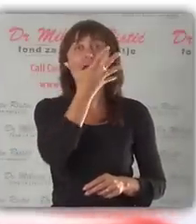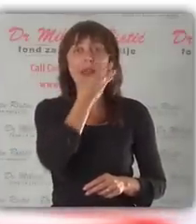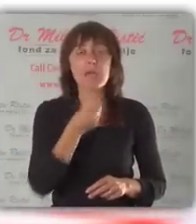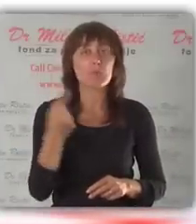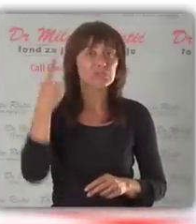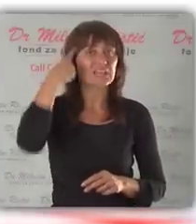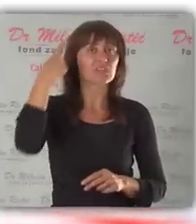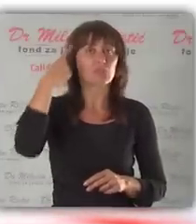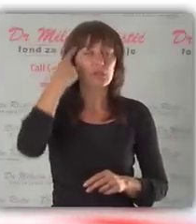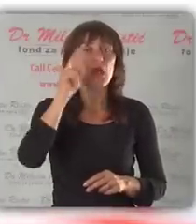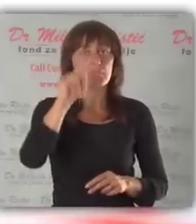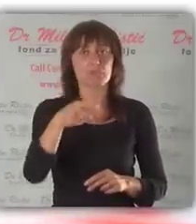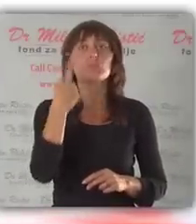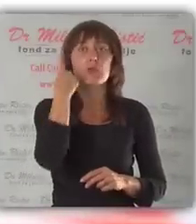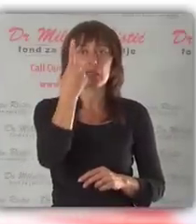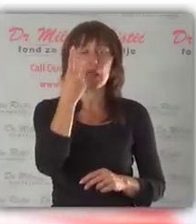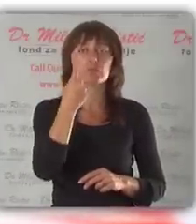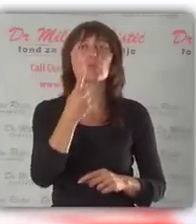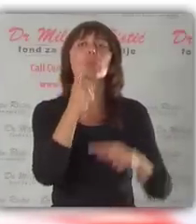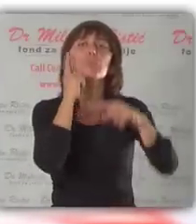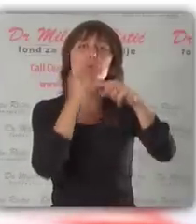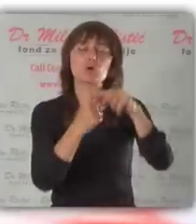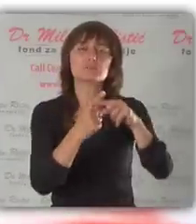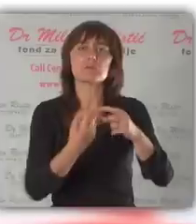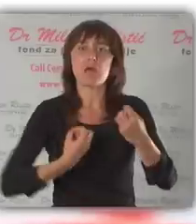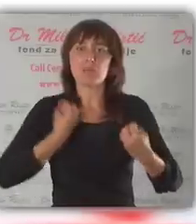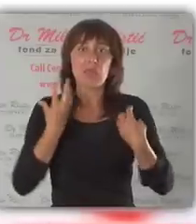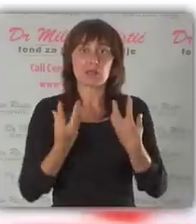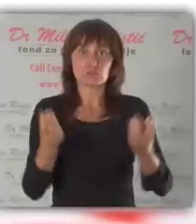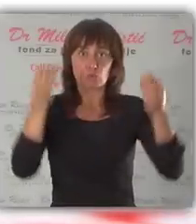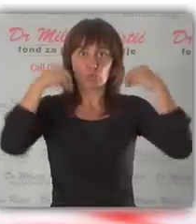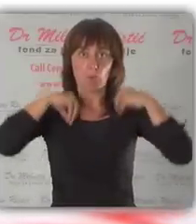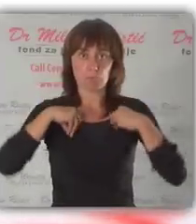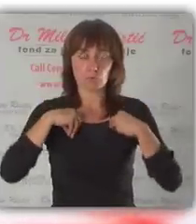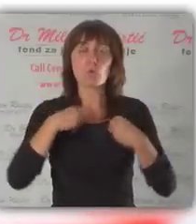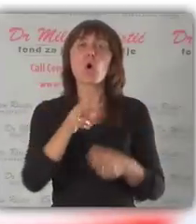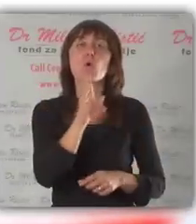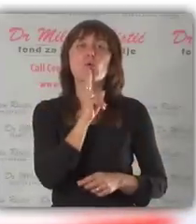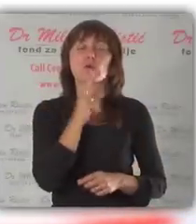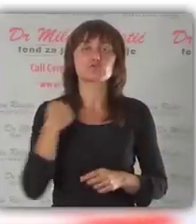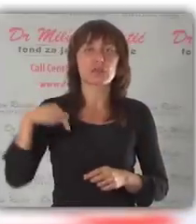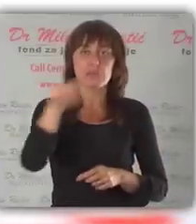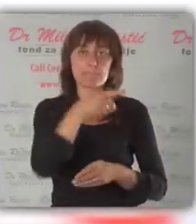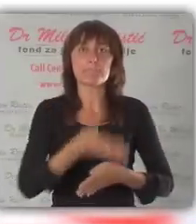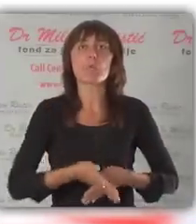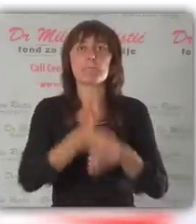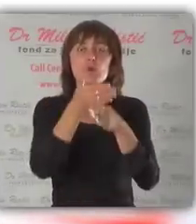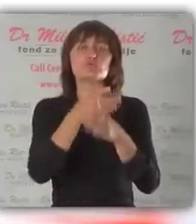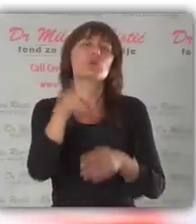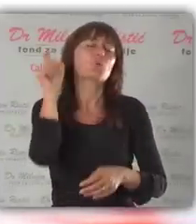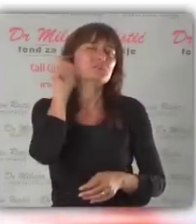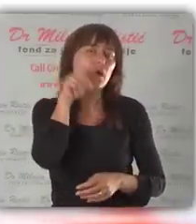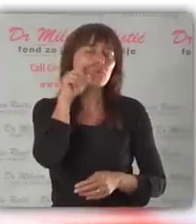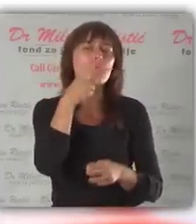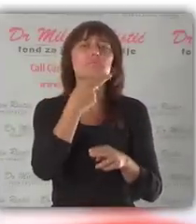lepo sećanje, imat ćemo jednu pozitivnu energetsku dopunu koja će nam pomoći da